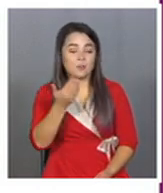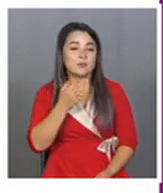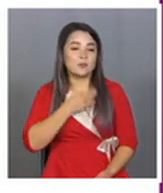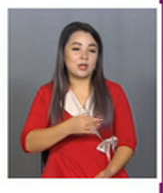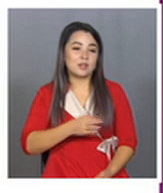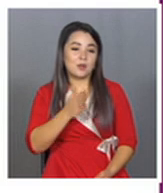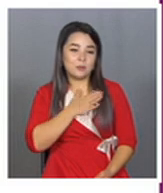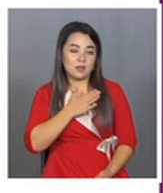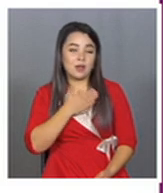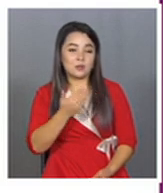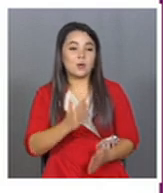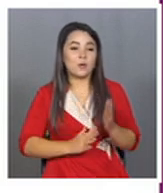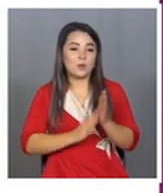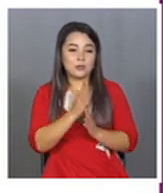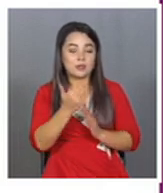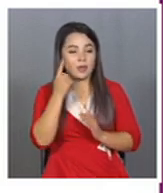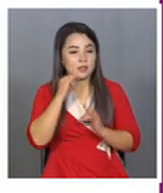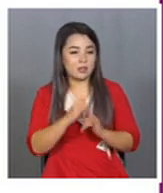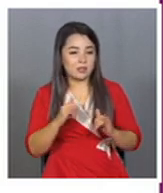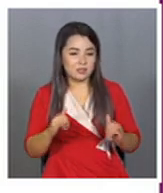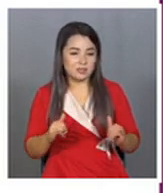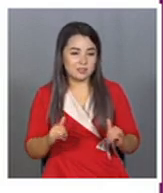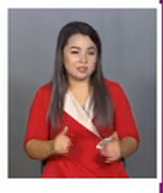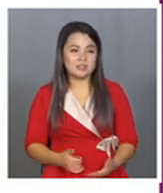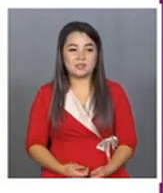шағым, өркенің өссін.